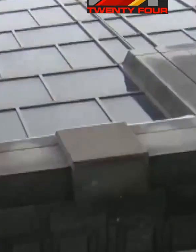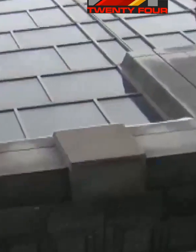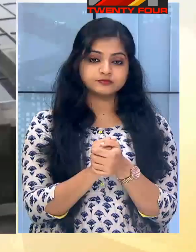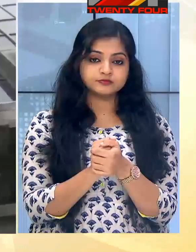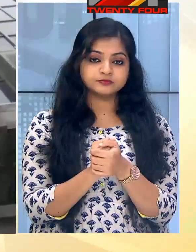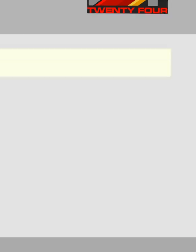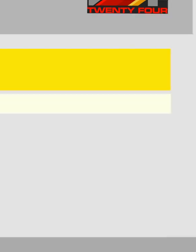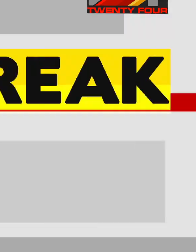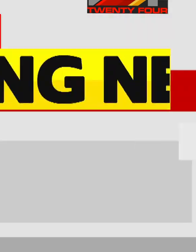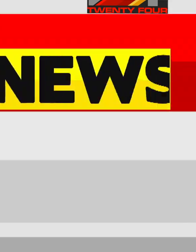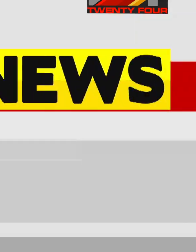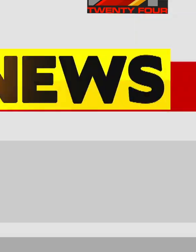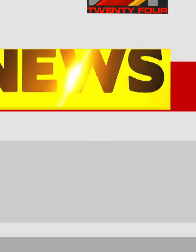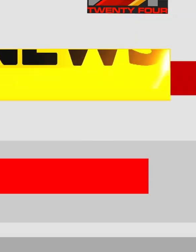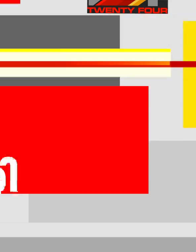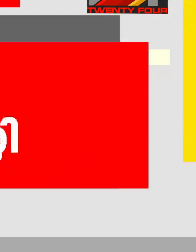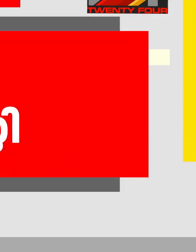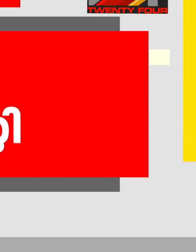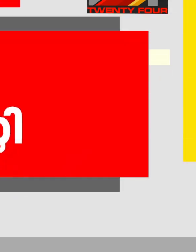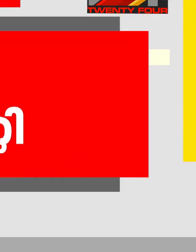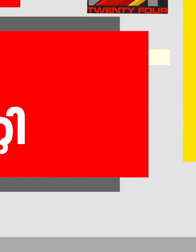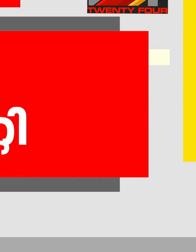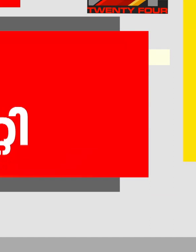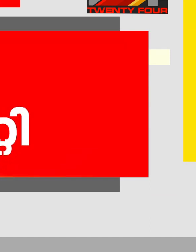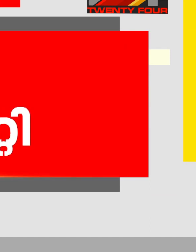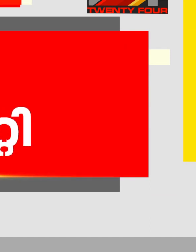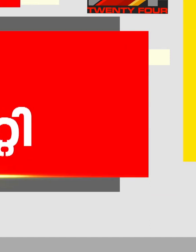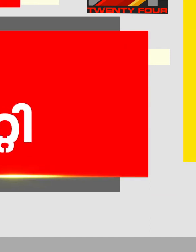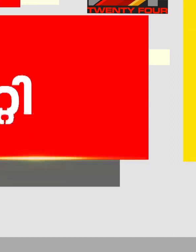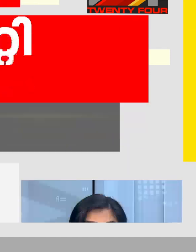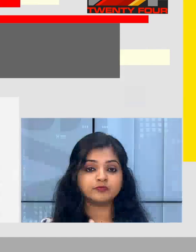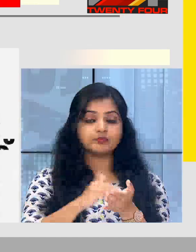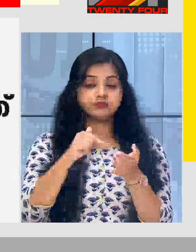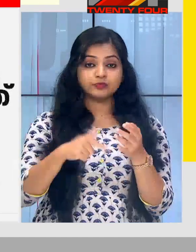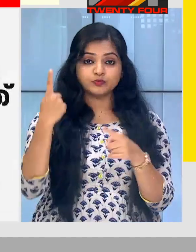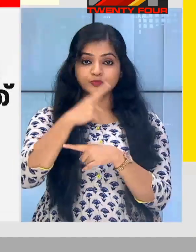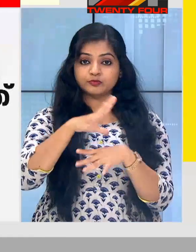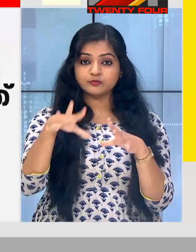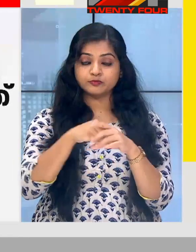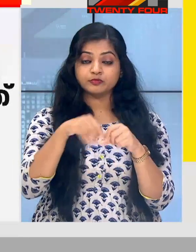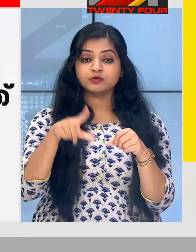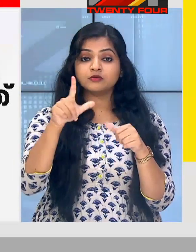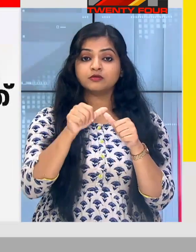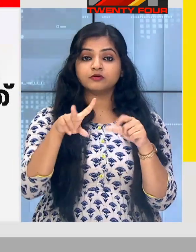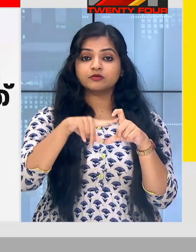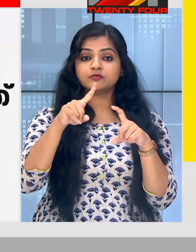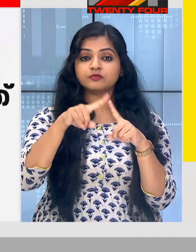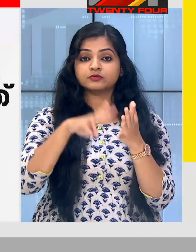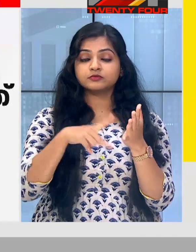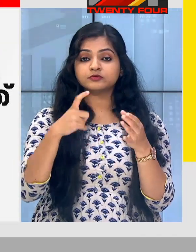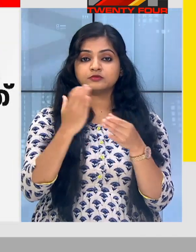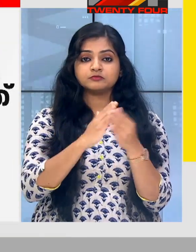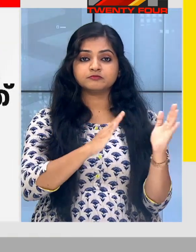ആറ് വർഷത്തിനിടെ 36-ാം തവണയാണ് ഇന്നത്തേത് കൂടി പരിഗണിക്കുമ്പോൾ ലാവ്ലിൻ കേസ് മാറ്റിവെക്കുന്നത്. ഇന്ന് കേസ്